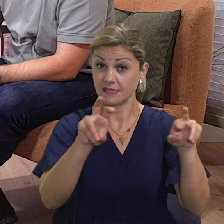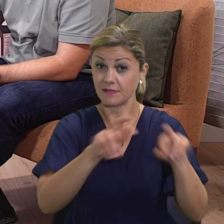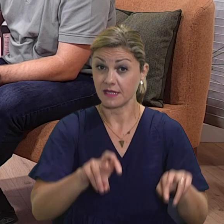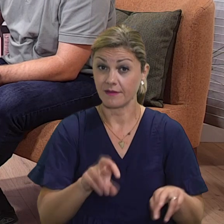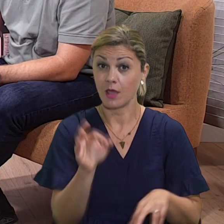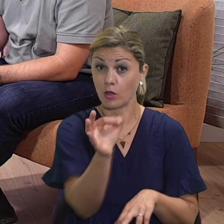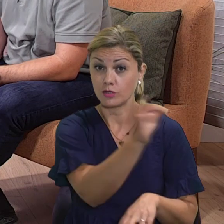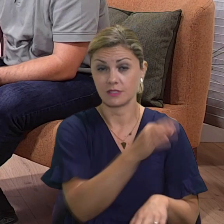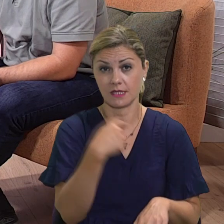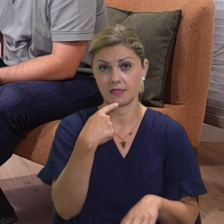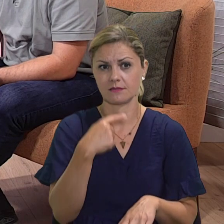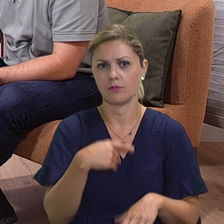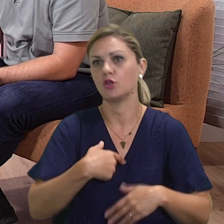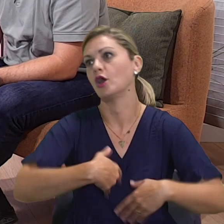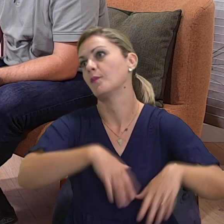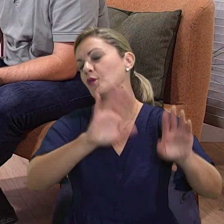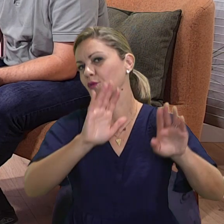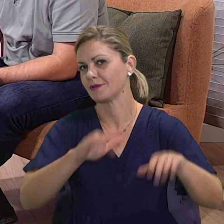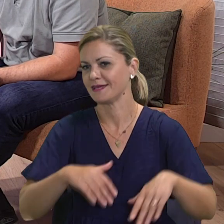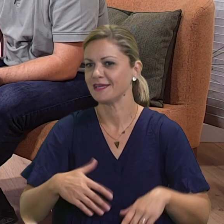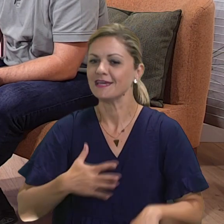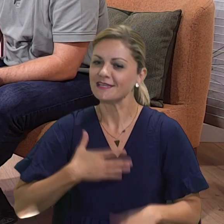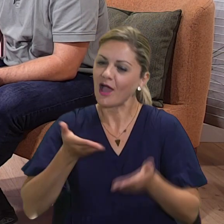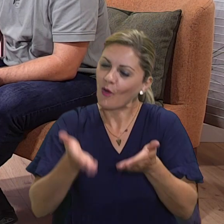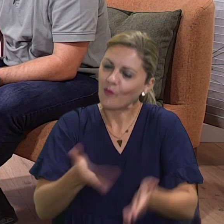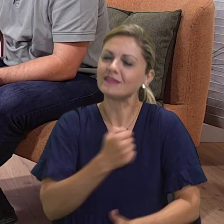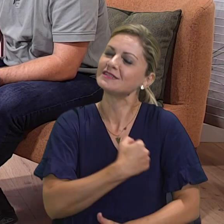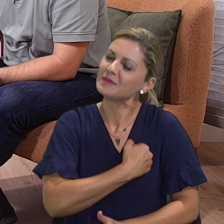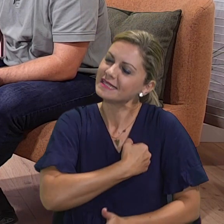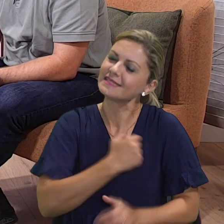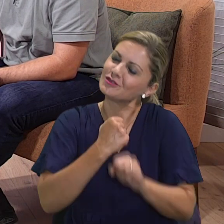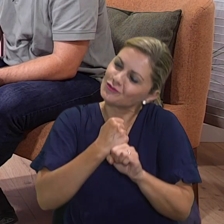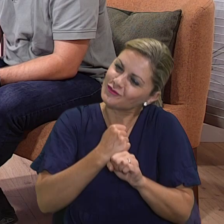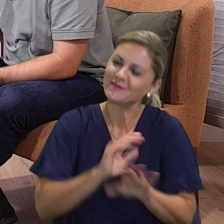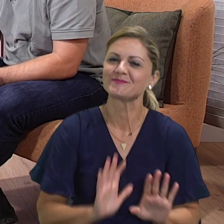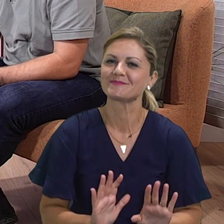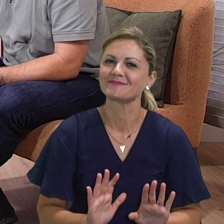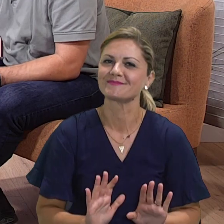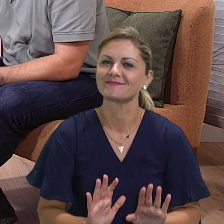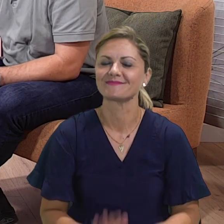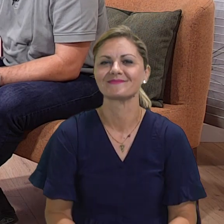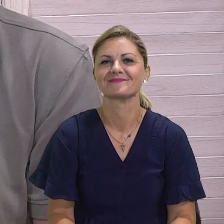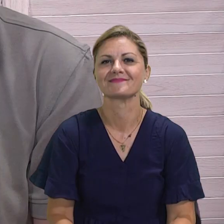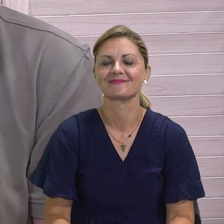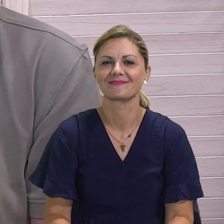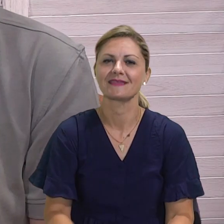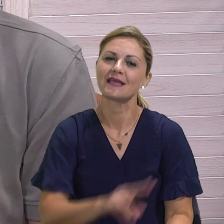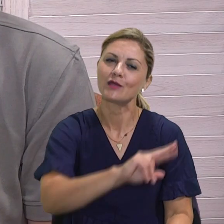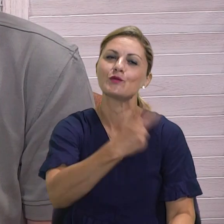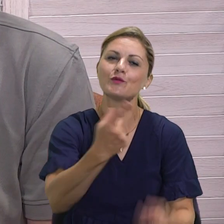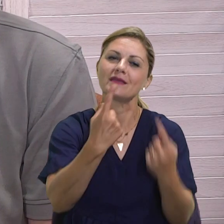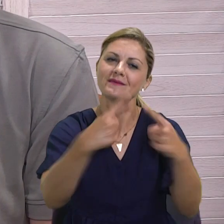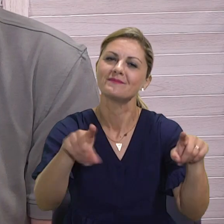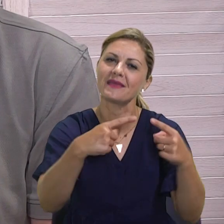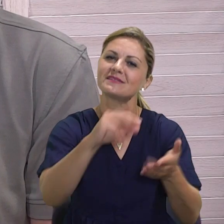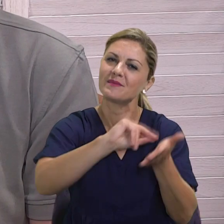li proučavali vi možda te... Brački. Da. Pa neka to proučavaju Bračani, Bog i da, zdravo. Imate ove Vukoviće, imate, oni